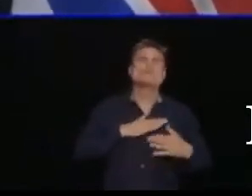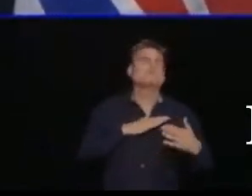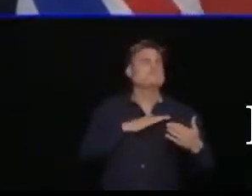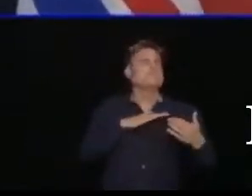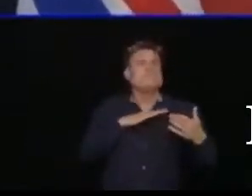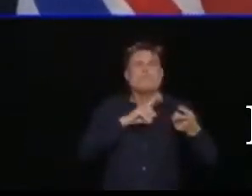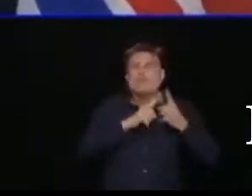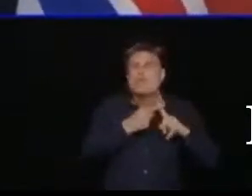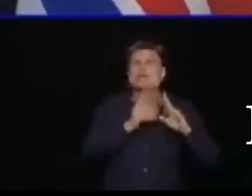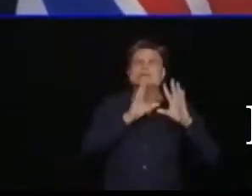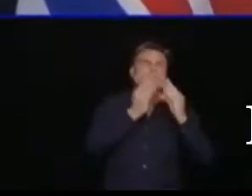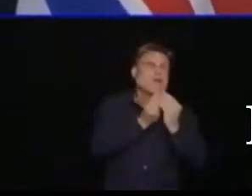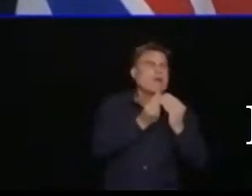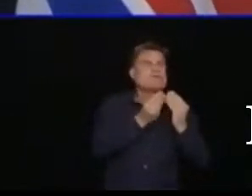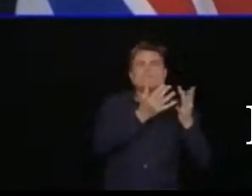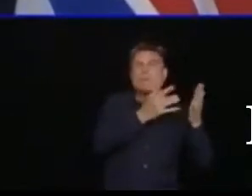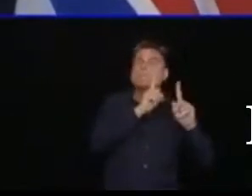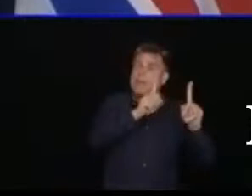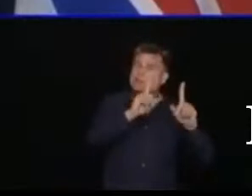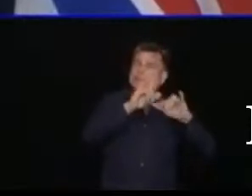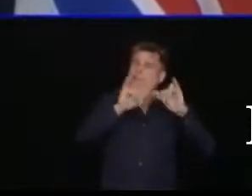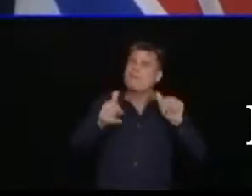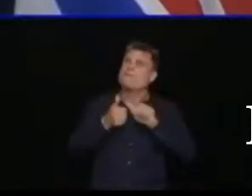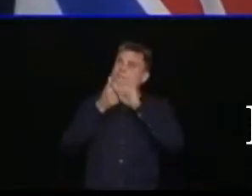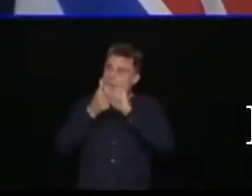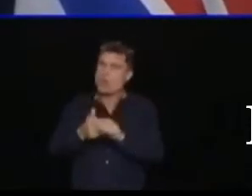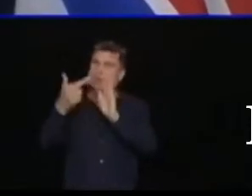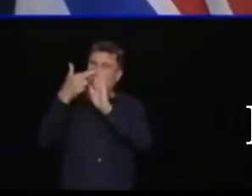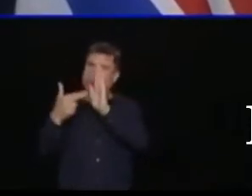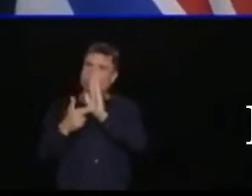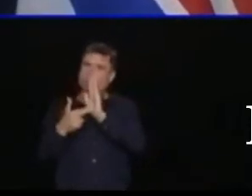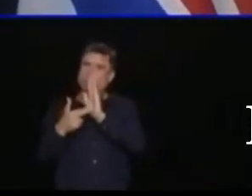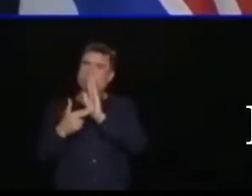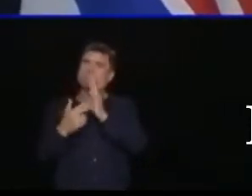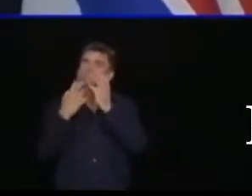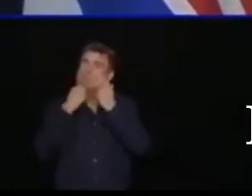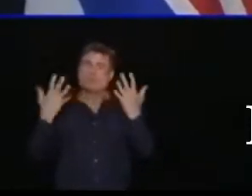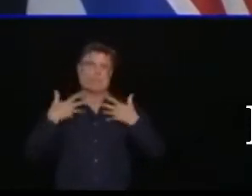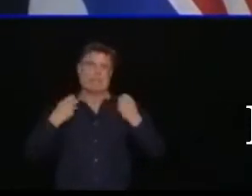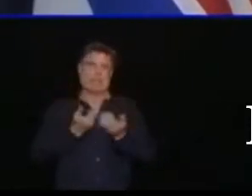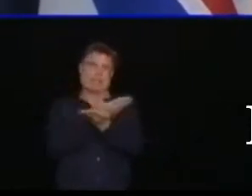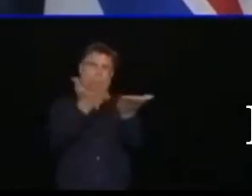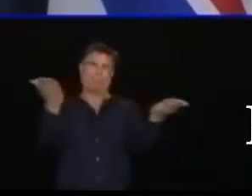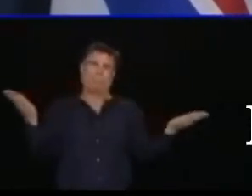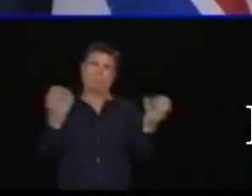等，这一切。那么卫生厅长来回答，因为有些是伯尼医生